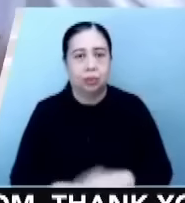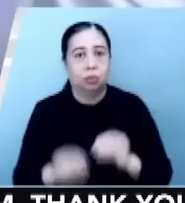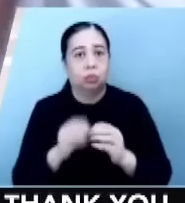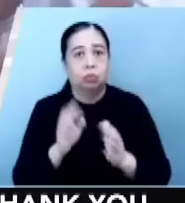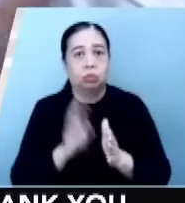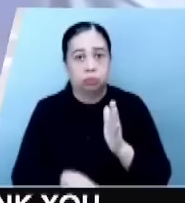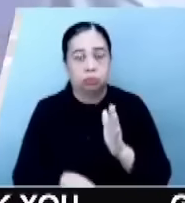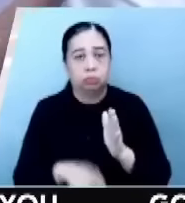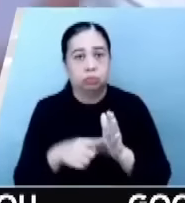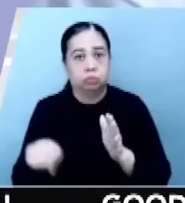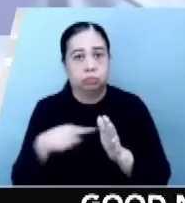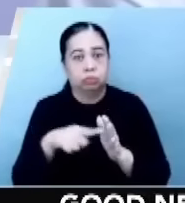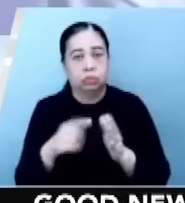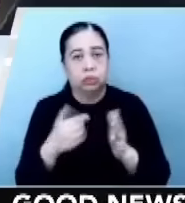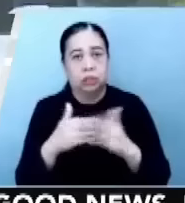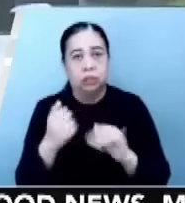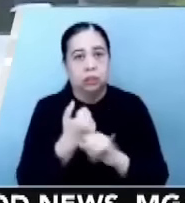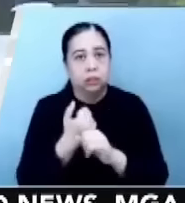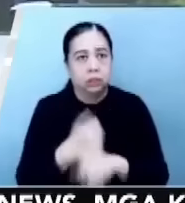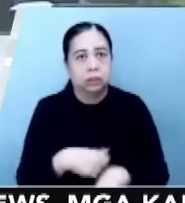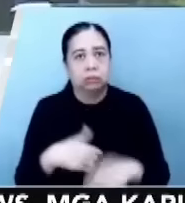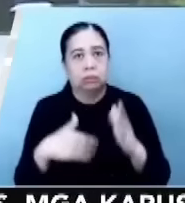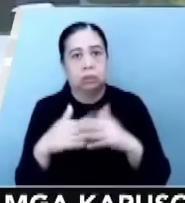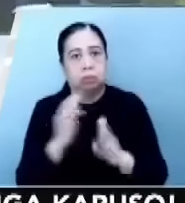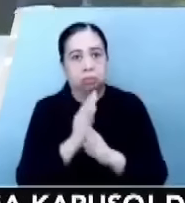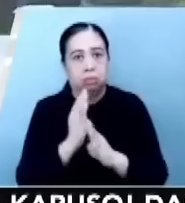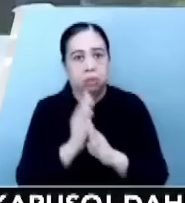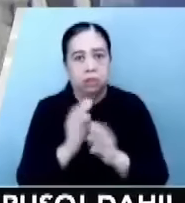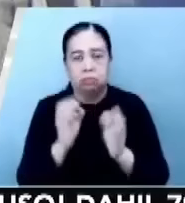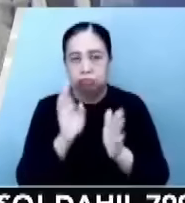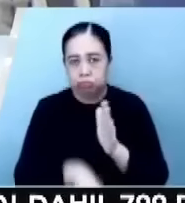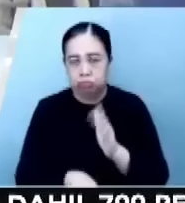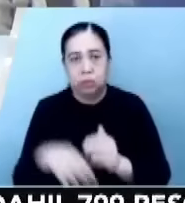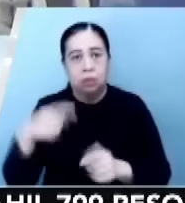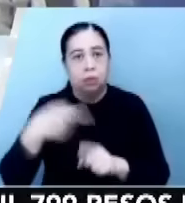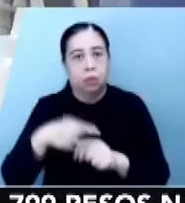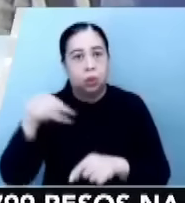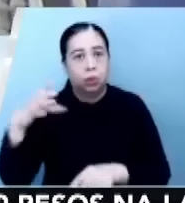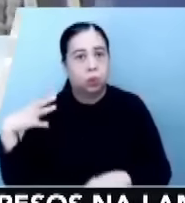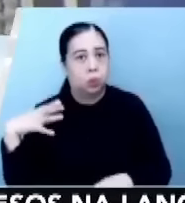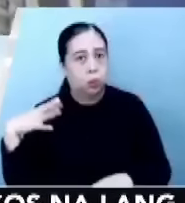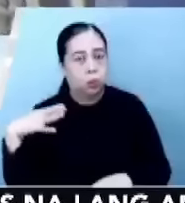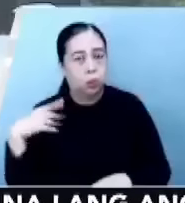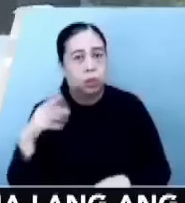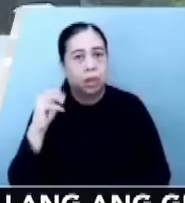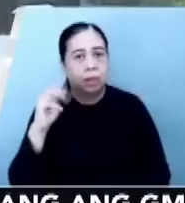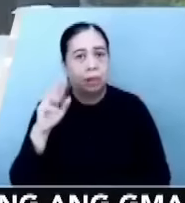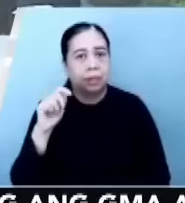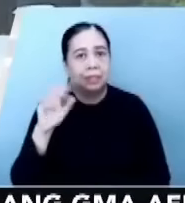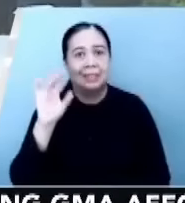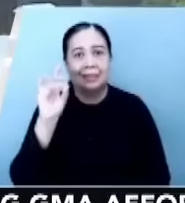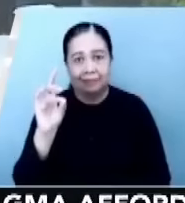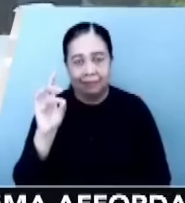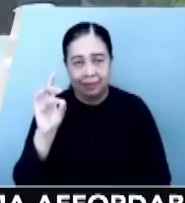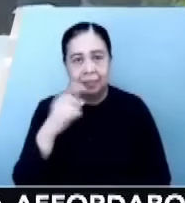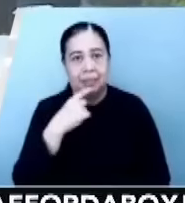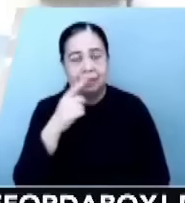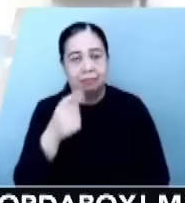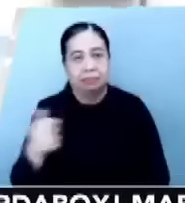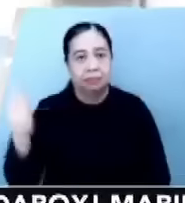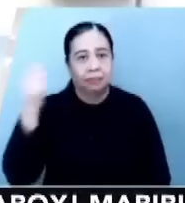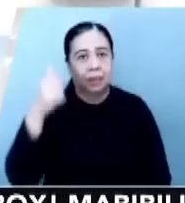mga jeepneys and mga buses. Para sa mga taga Quezon City na nakabang sa ginagawang MRT 7 station, ayon kay Bautista, bago